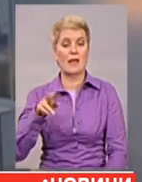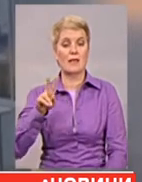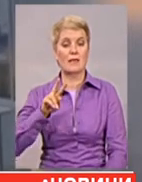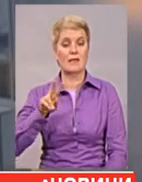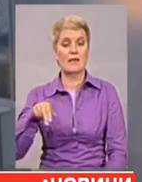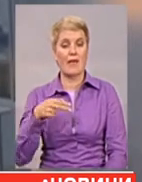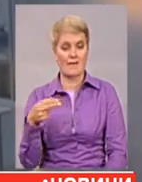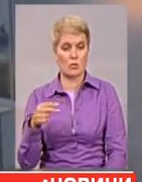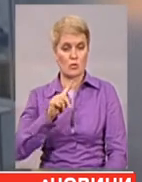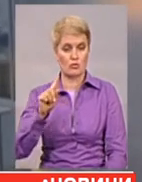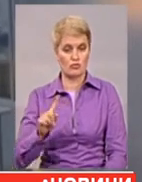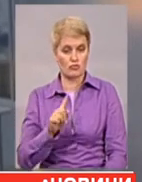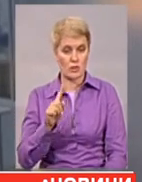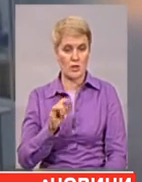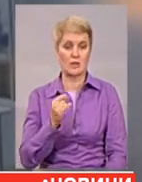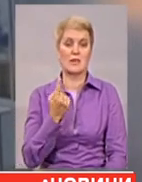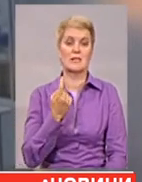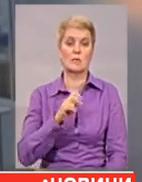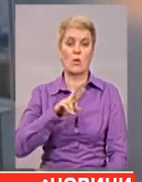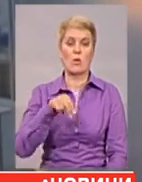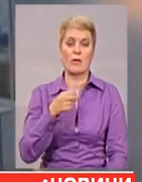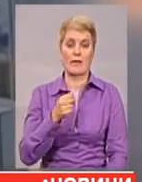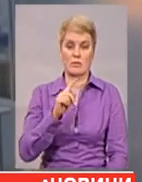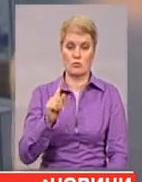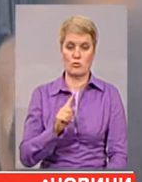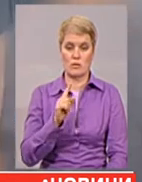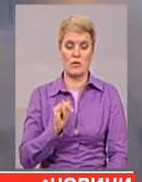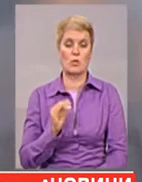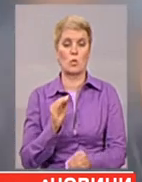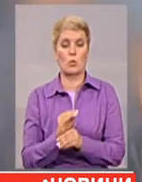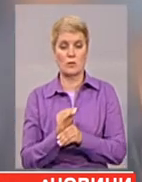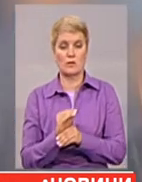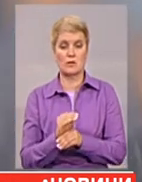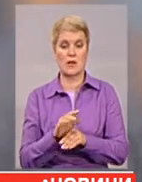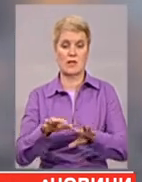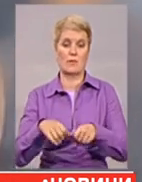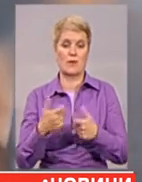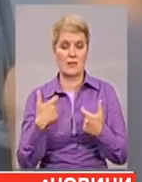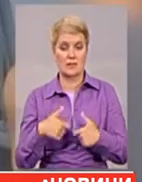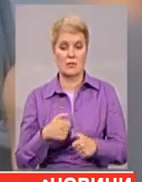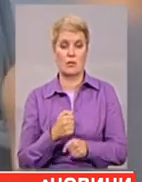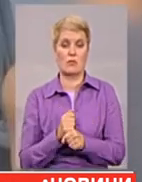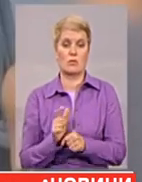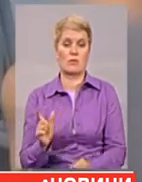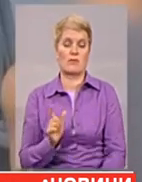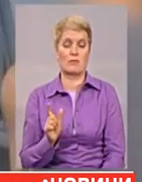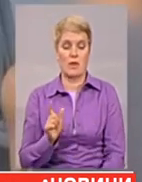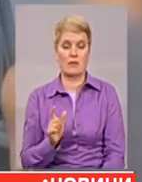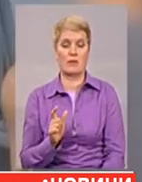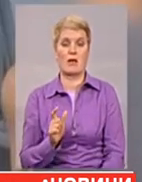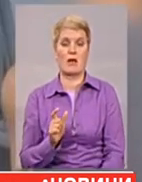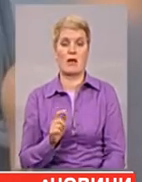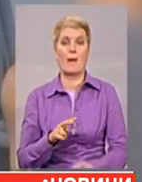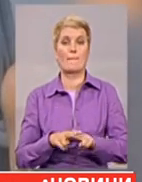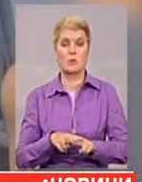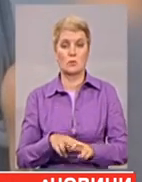час. І 100 євро час. Ну, дополнительно я сказав, що забираєте собі, працюєте в парі. Вот, сказали, що